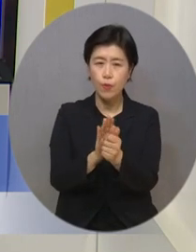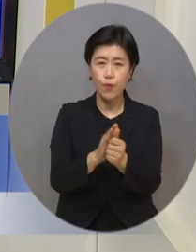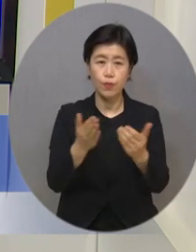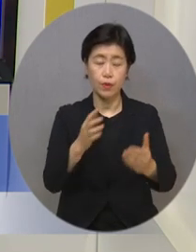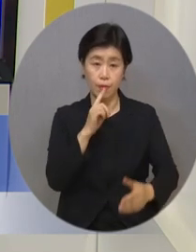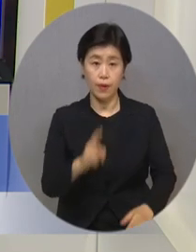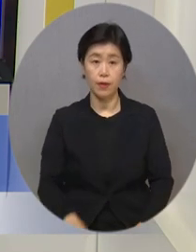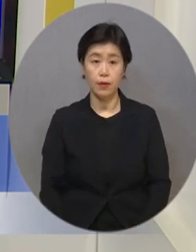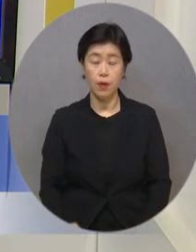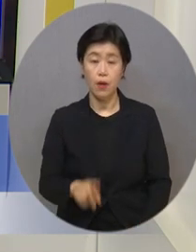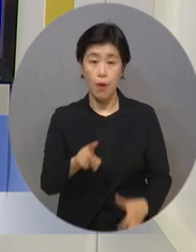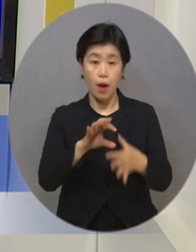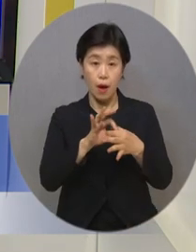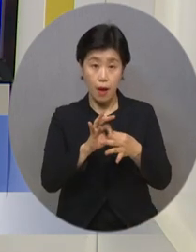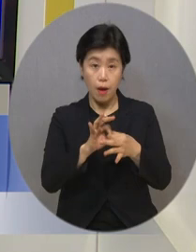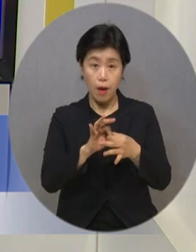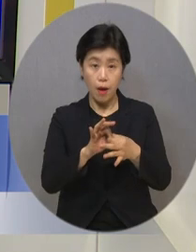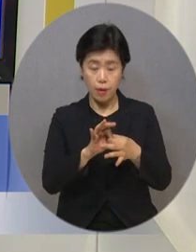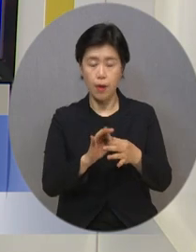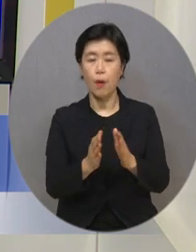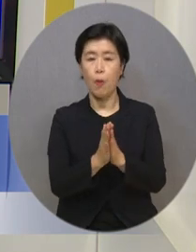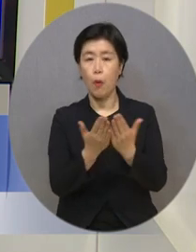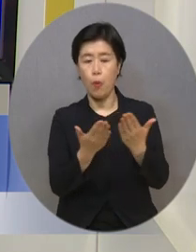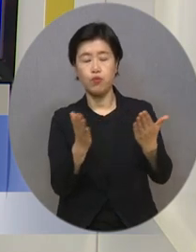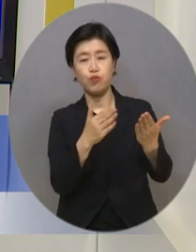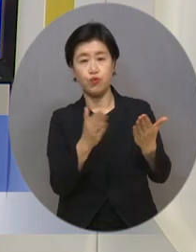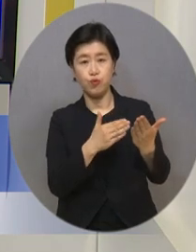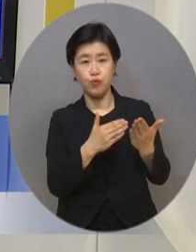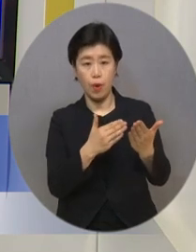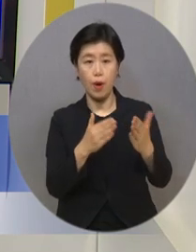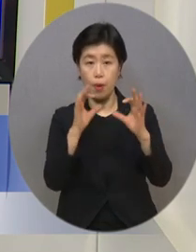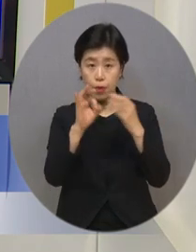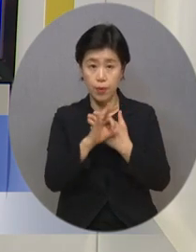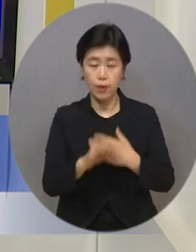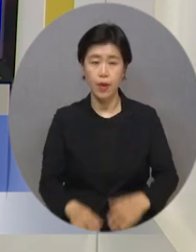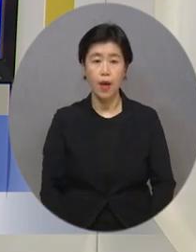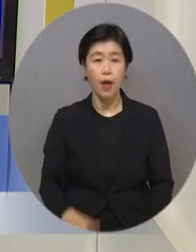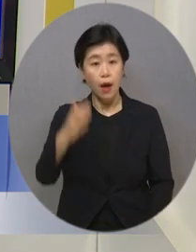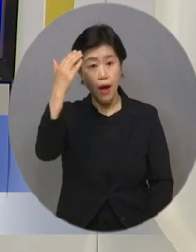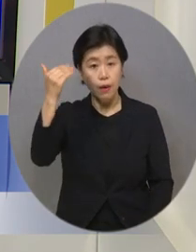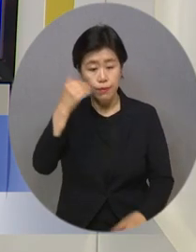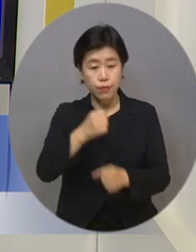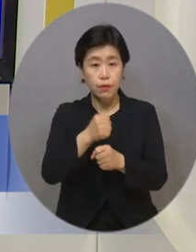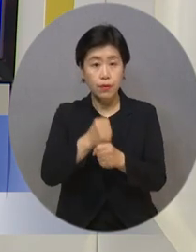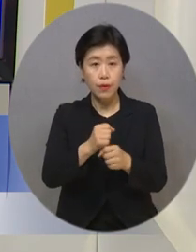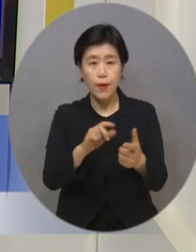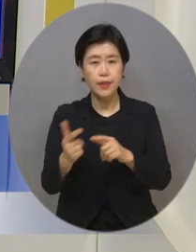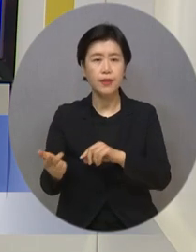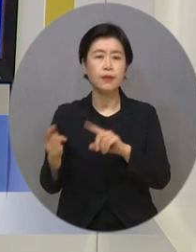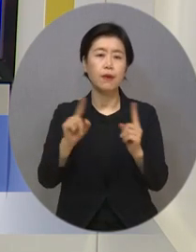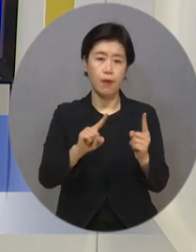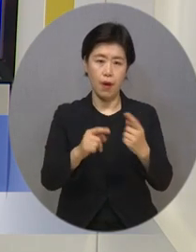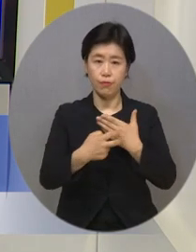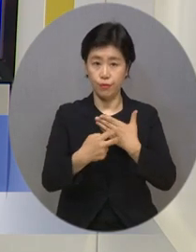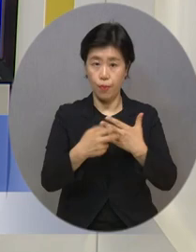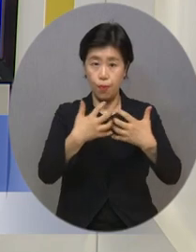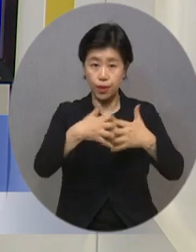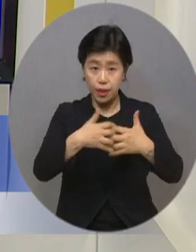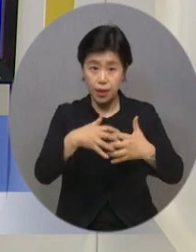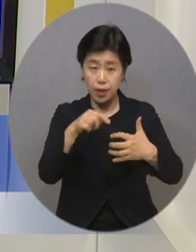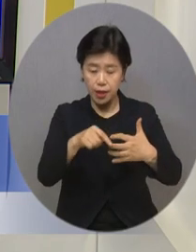이와 관련은 오늘 4면에서는 국립재활원이 국산재활의료기기의 사업화에 필요한